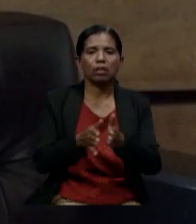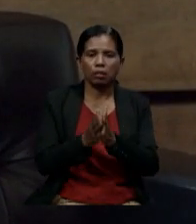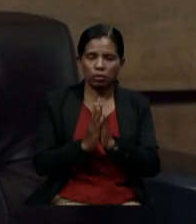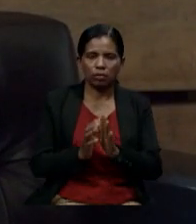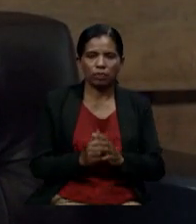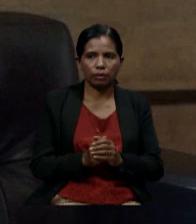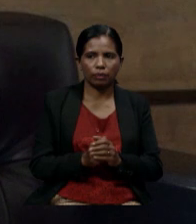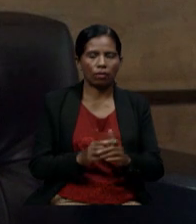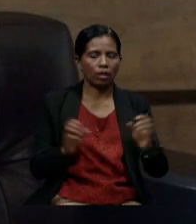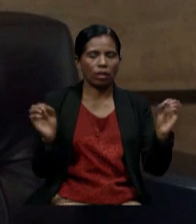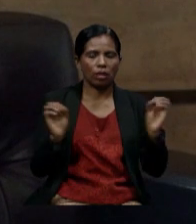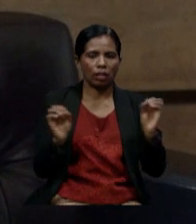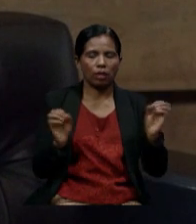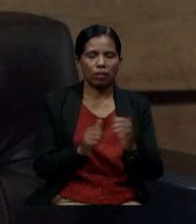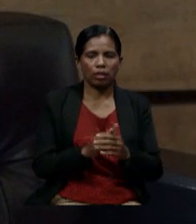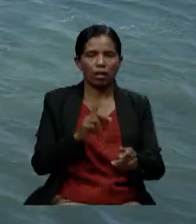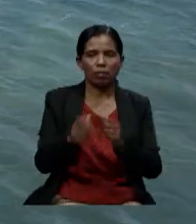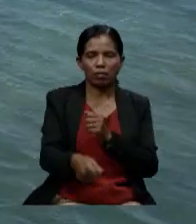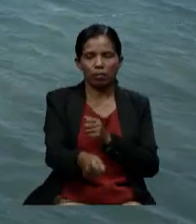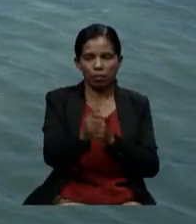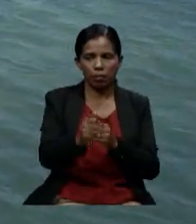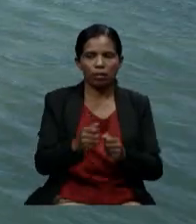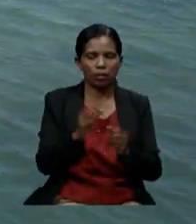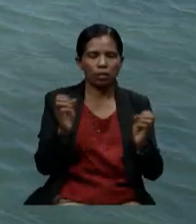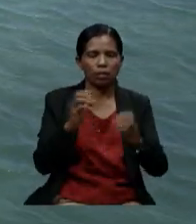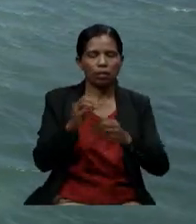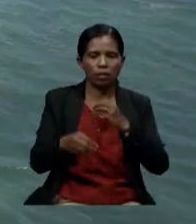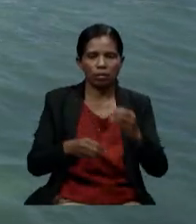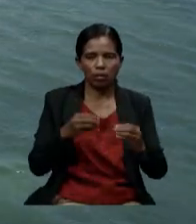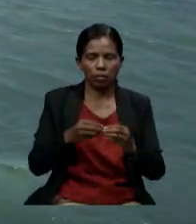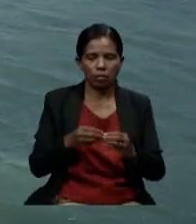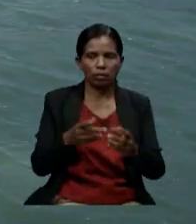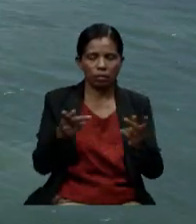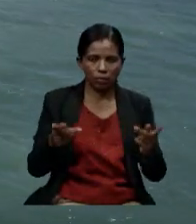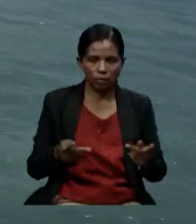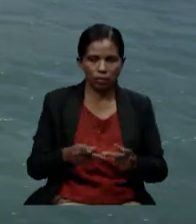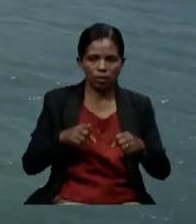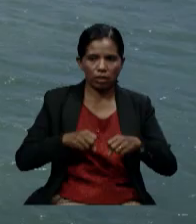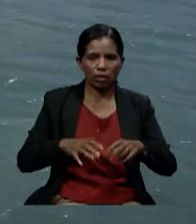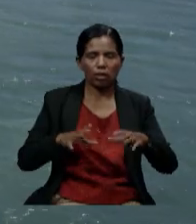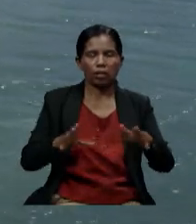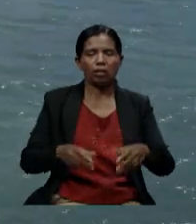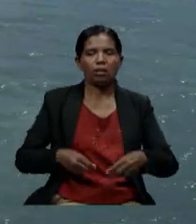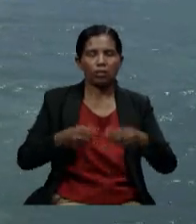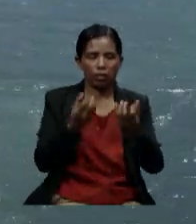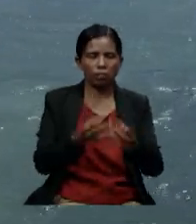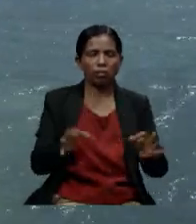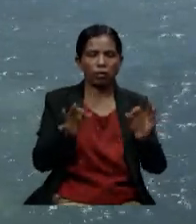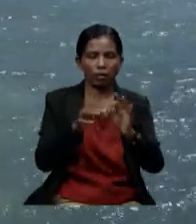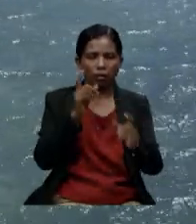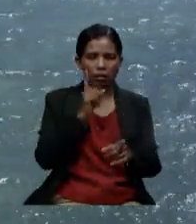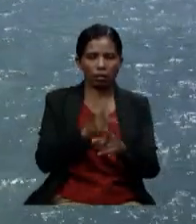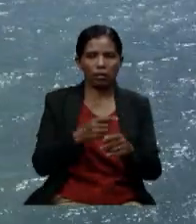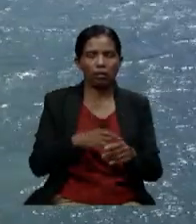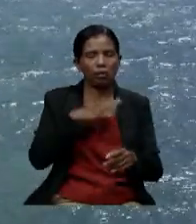E laos peskadet hamos akar sentamos kata kona ba turismo mos tasi ne desempenya faktor importante des. Lisu